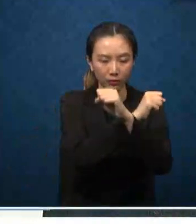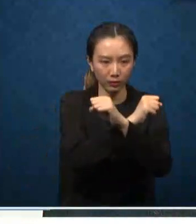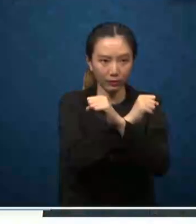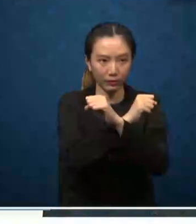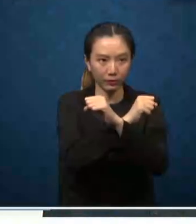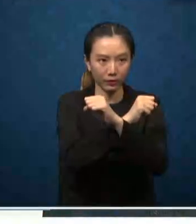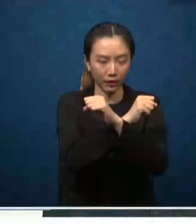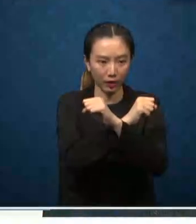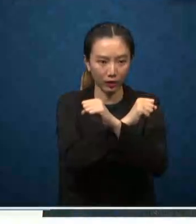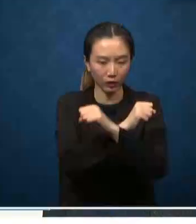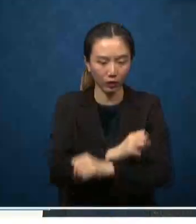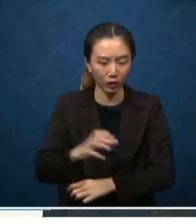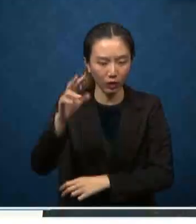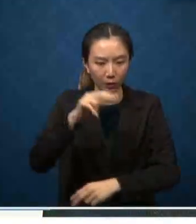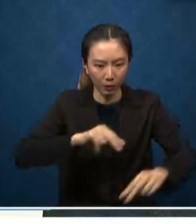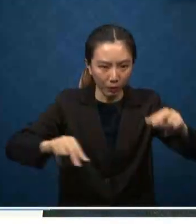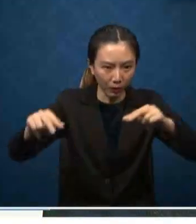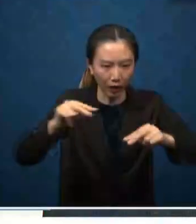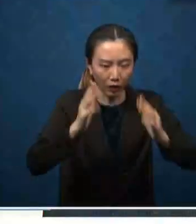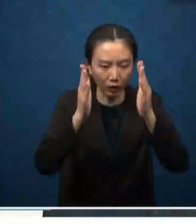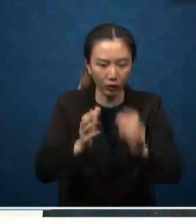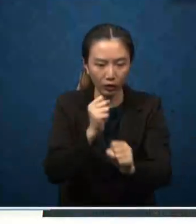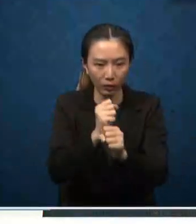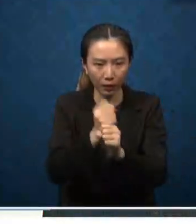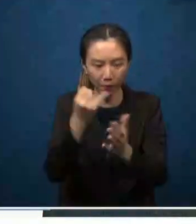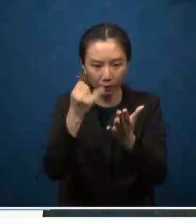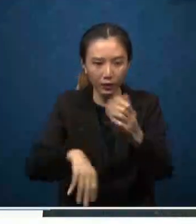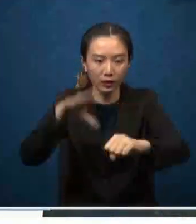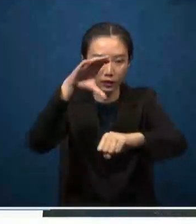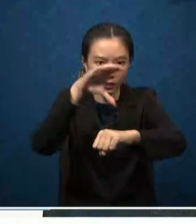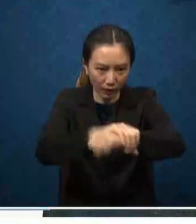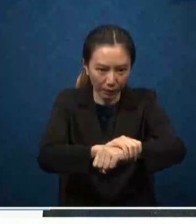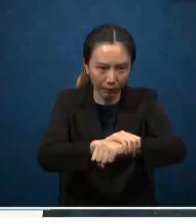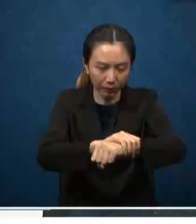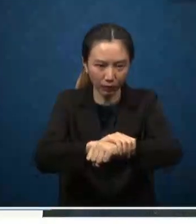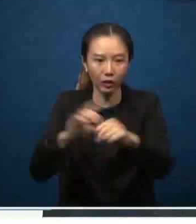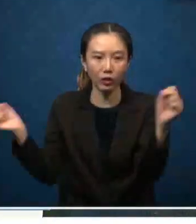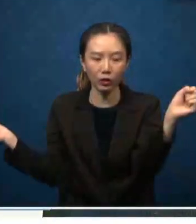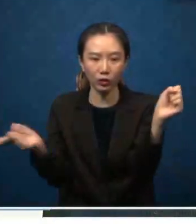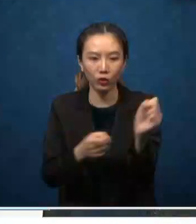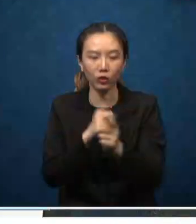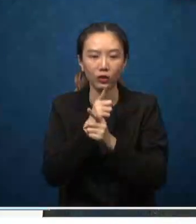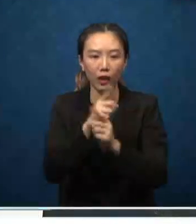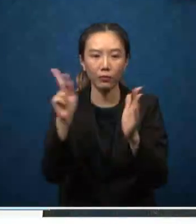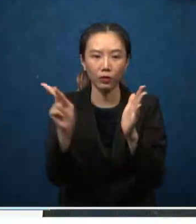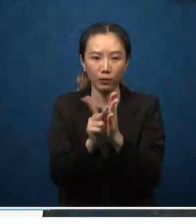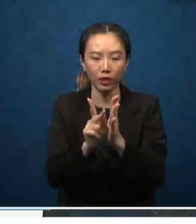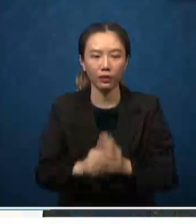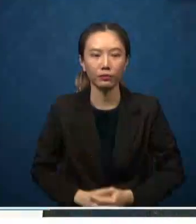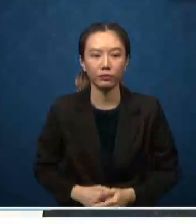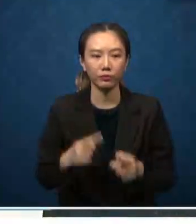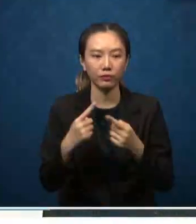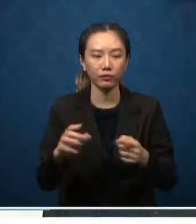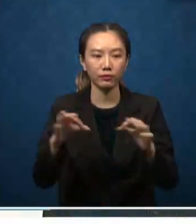ญคือจะต้องหาผู้กระทำผิดมาดำเนินคดีเพื่อถูกลงโทษตามกฎหมายแต่ส่วนสำคัญที่สุ